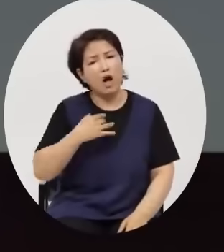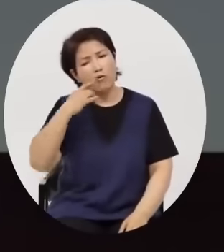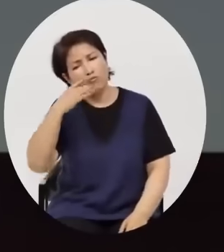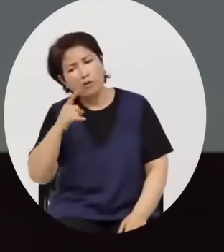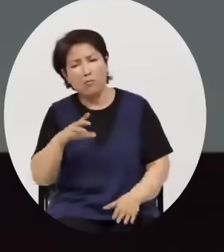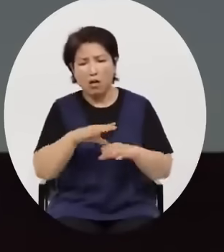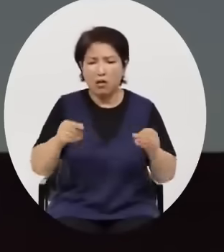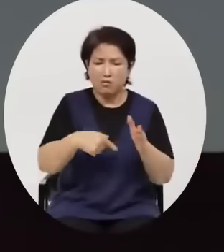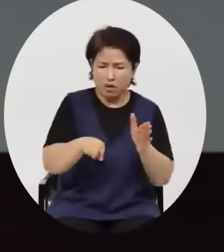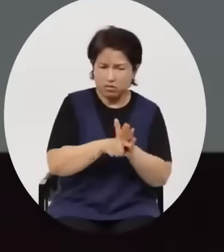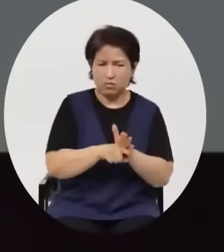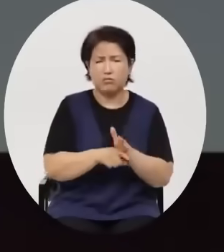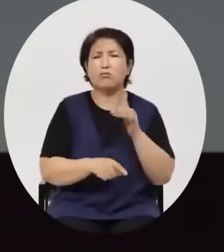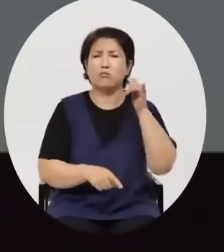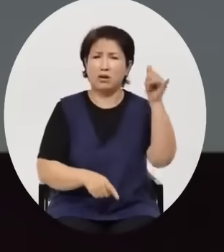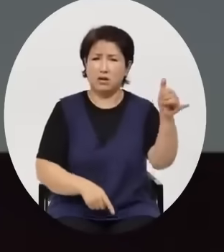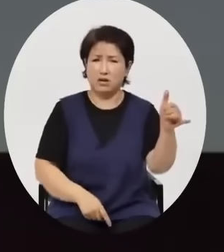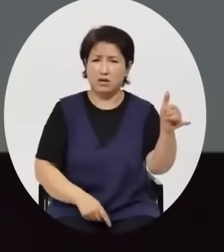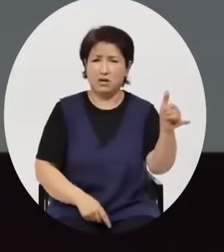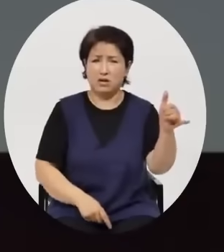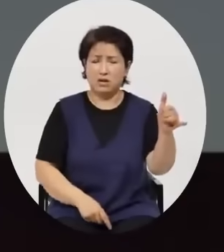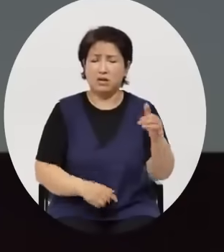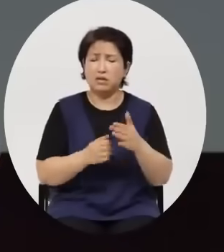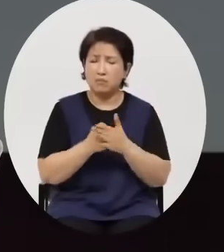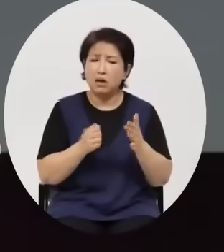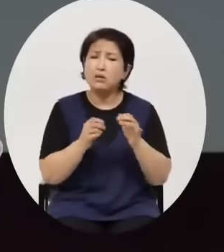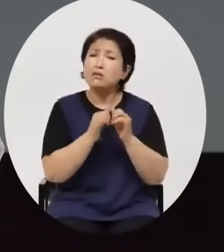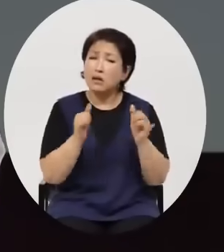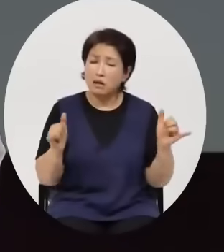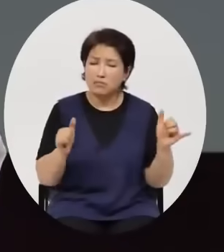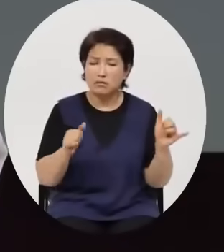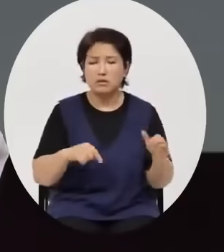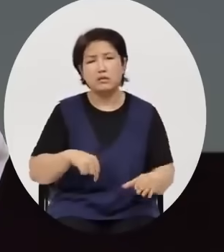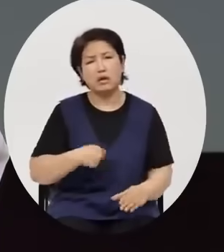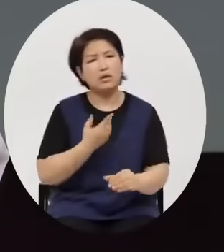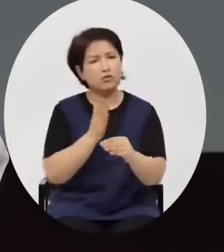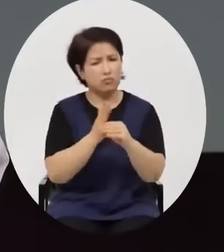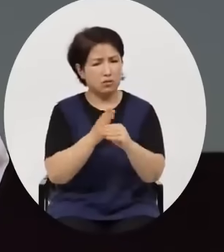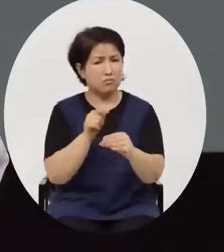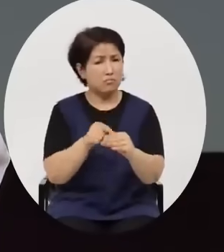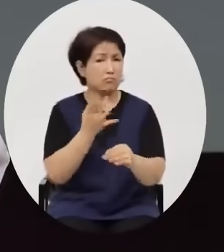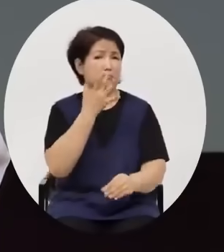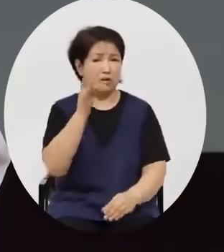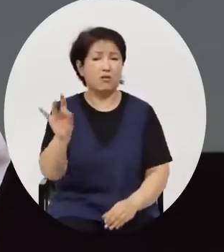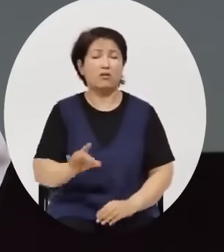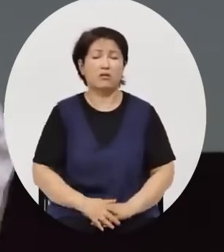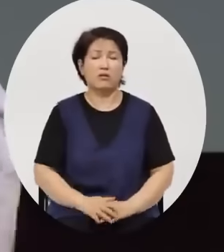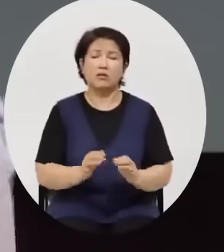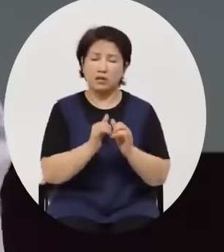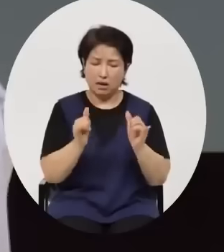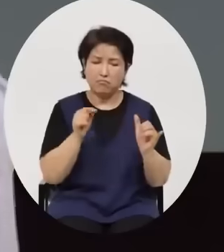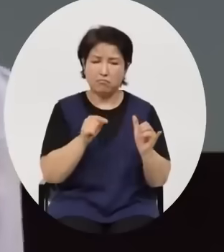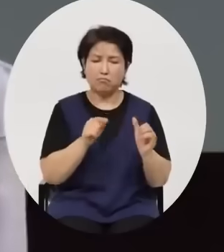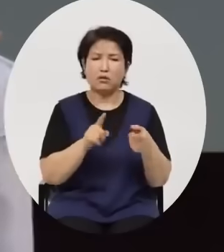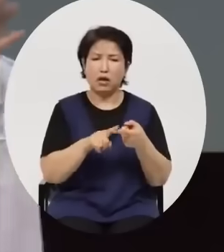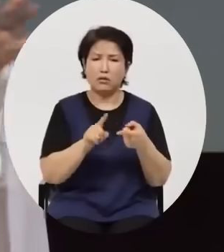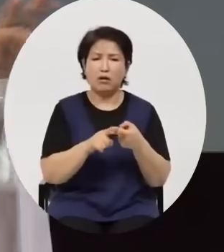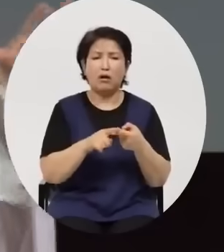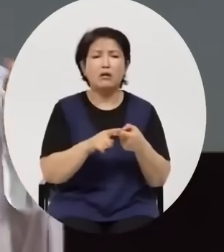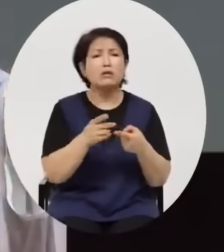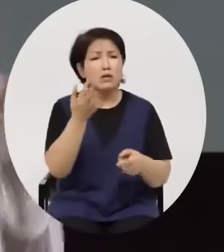필요할 때 얘기하는 거지. 그러니까 인간은 자기밖에 모르는 게 인간이다 이렇게